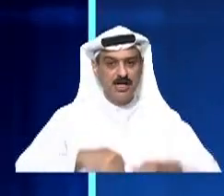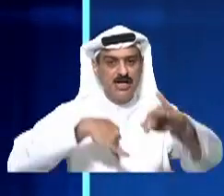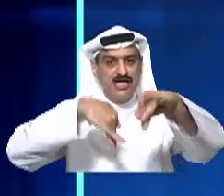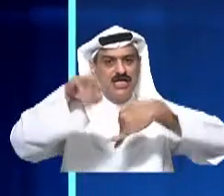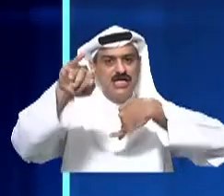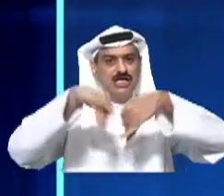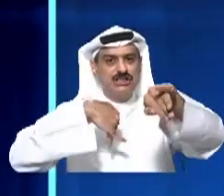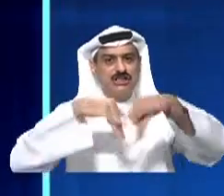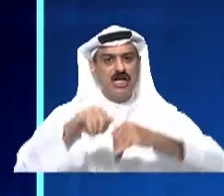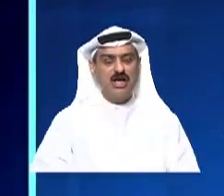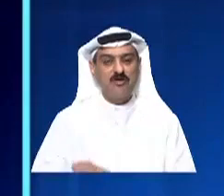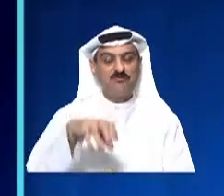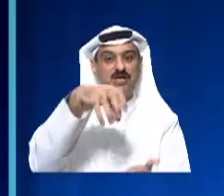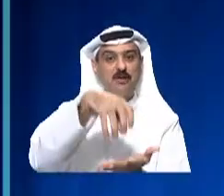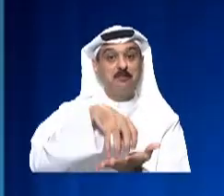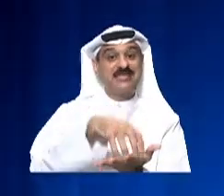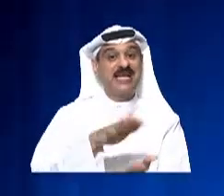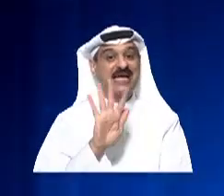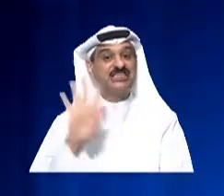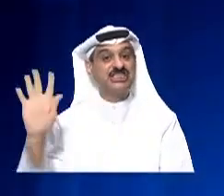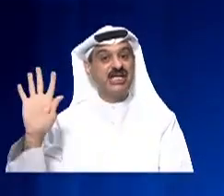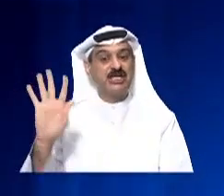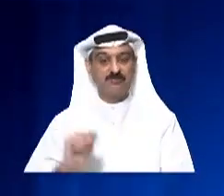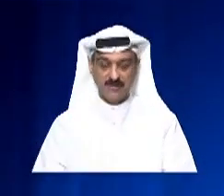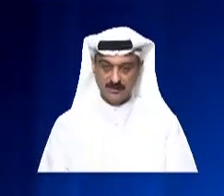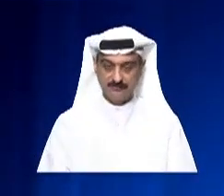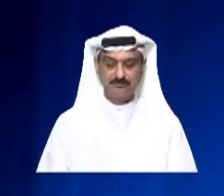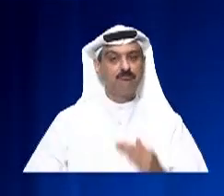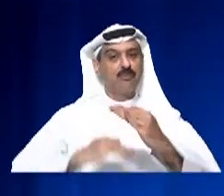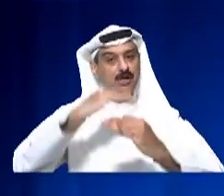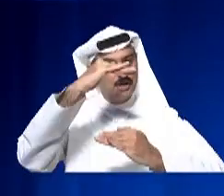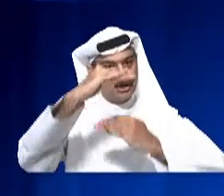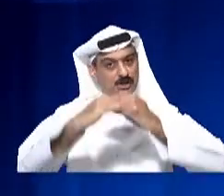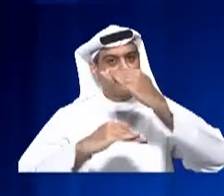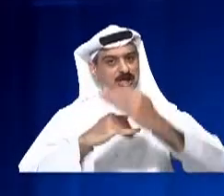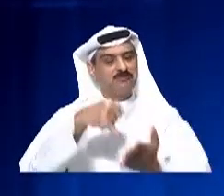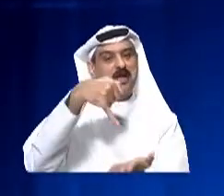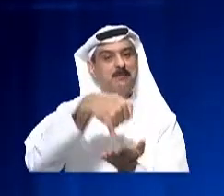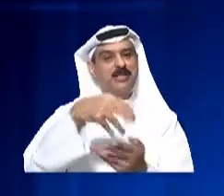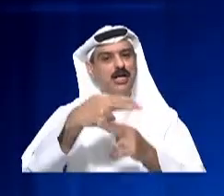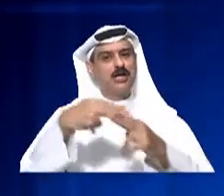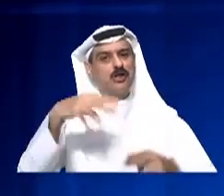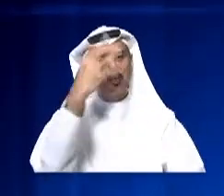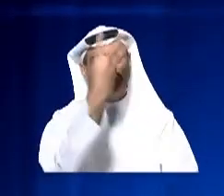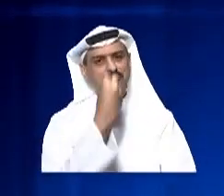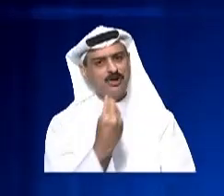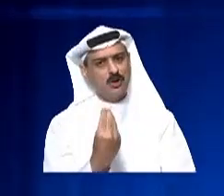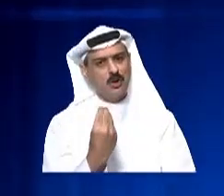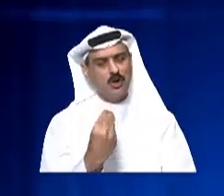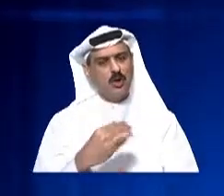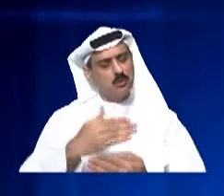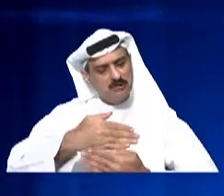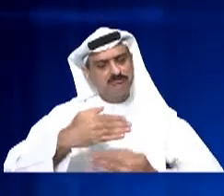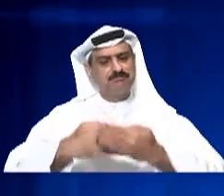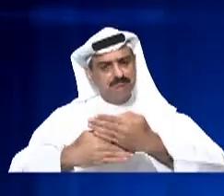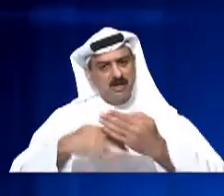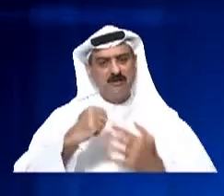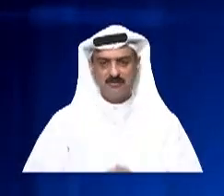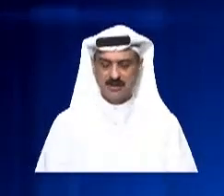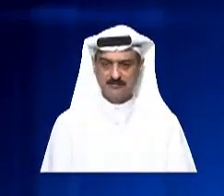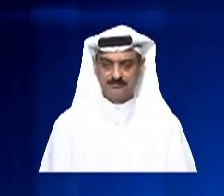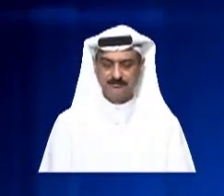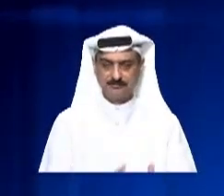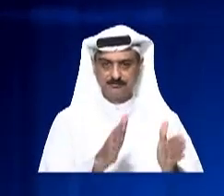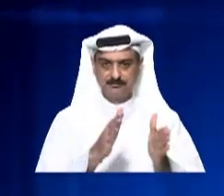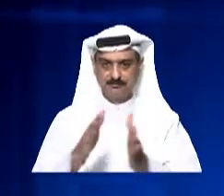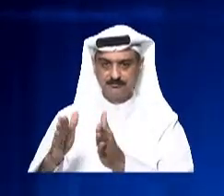عفان بمنطقة الشرق ضمن مشروع تطوير وتجميل مدينة الكويت. كما أحيط مجلس الوزراء علما بتوصية